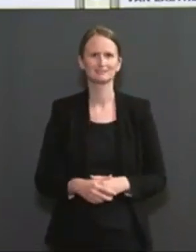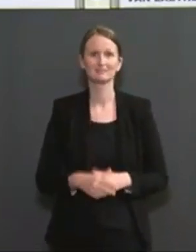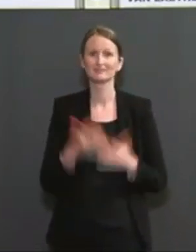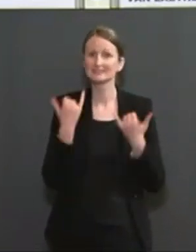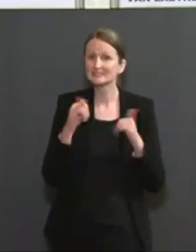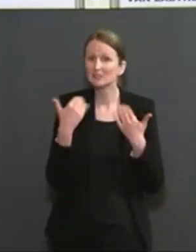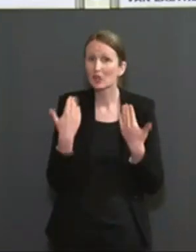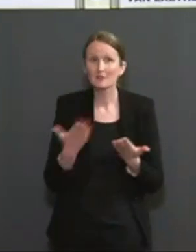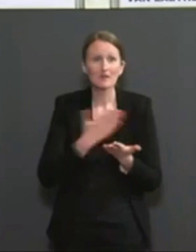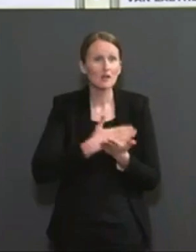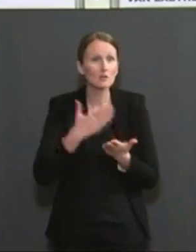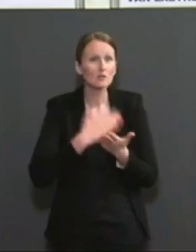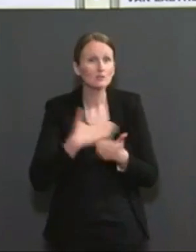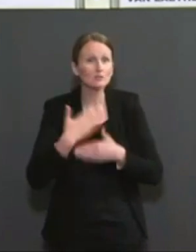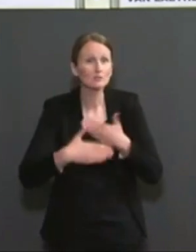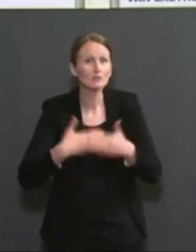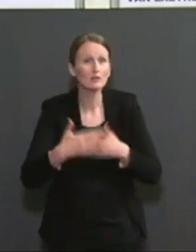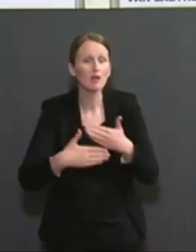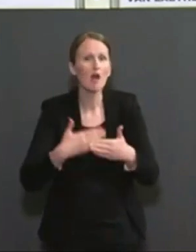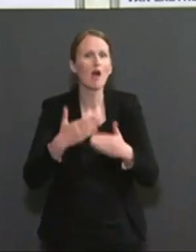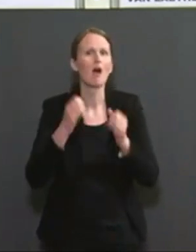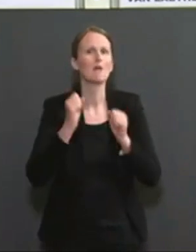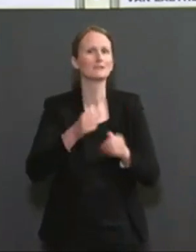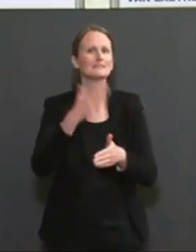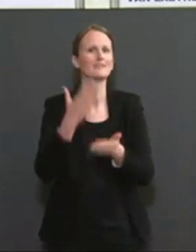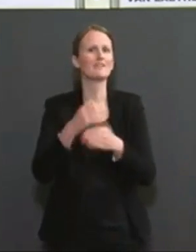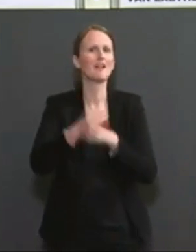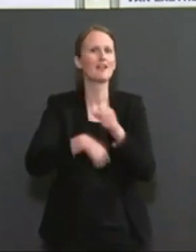de 500 nouveaux cas par jour.